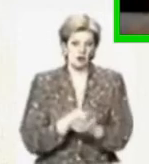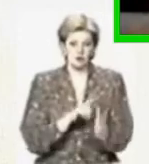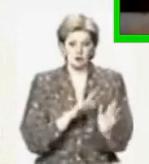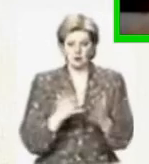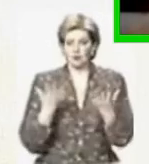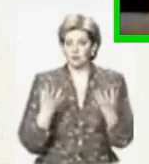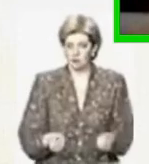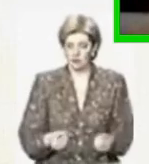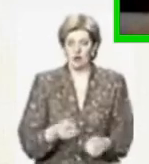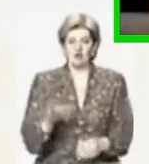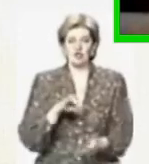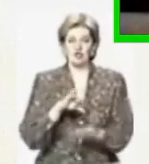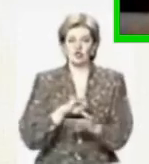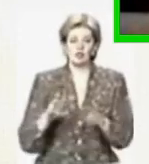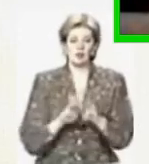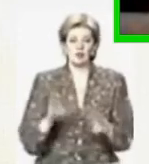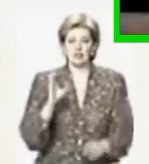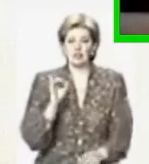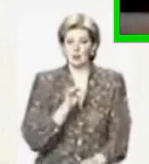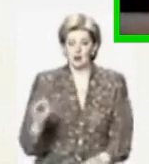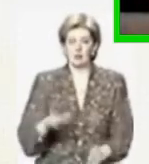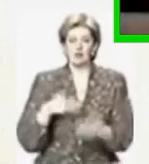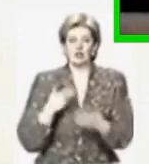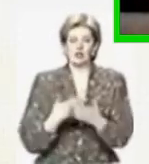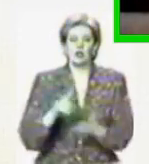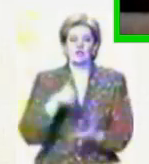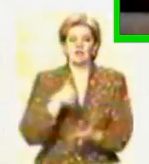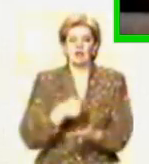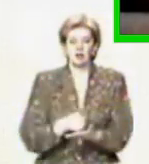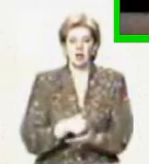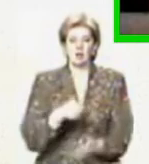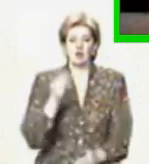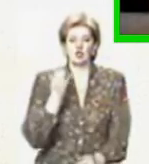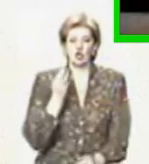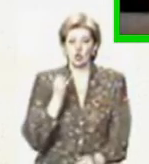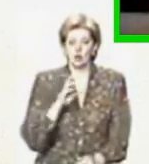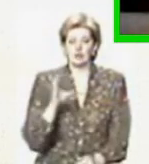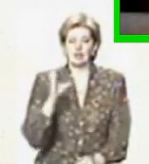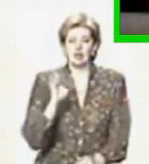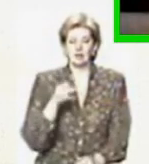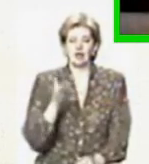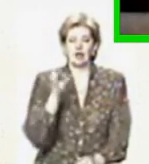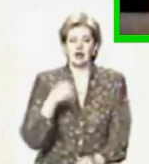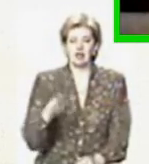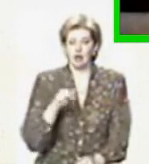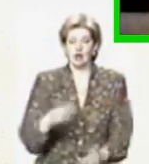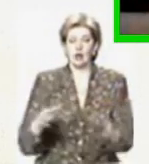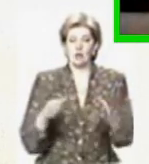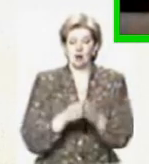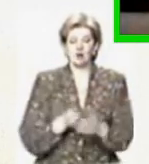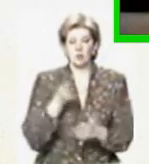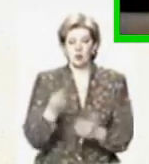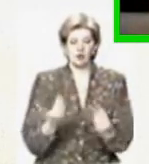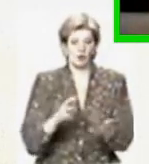Сегодня в Кремле открывается очередная сессия Верховного Совета Российской Федерации. Накануне наши корреспонденты беседовали с